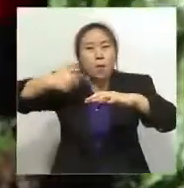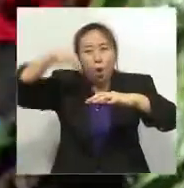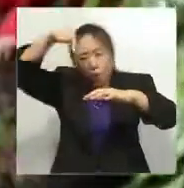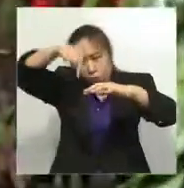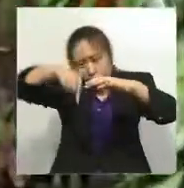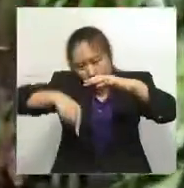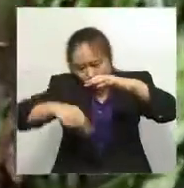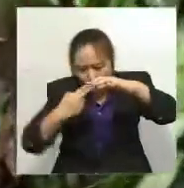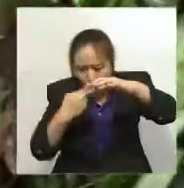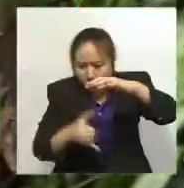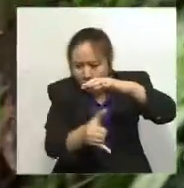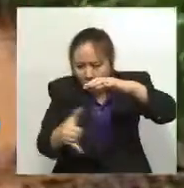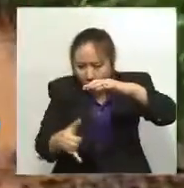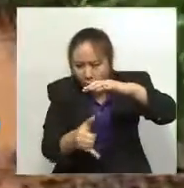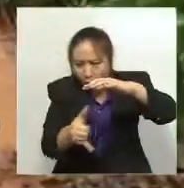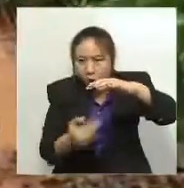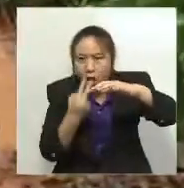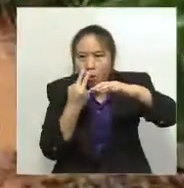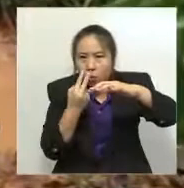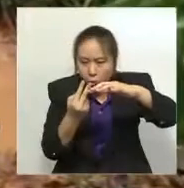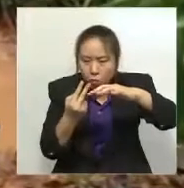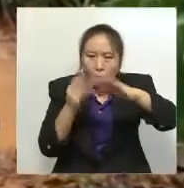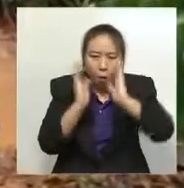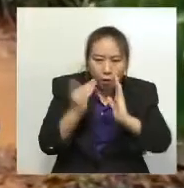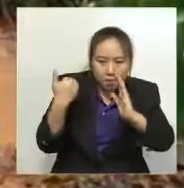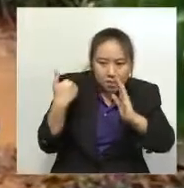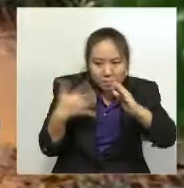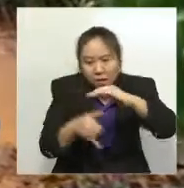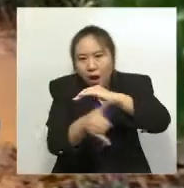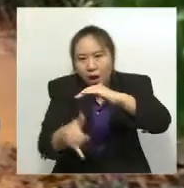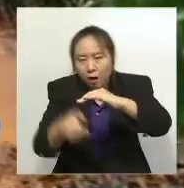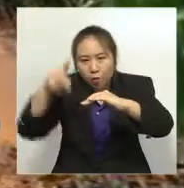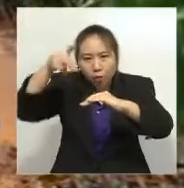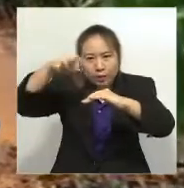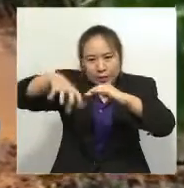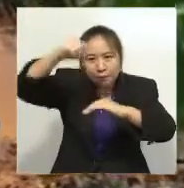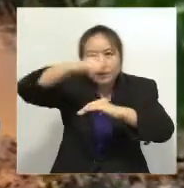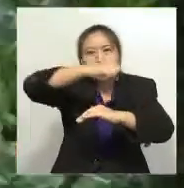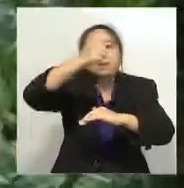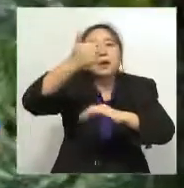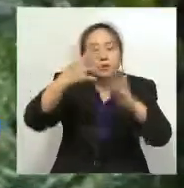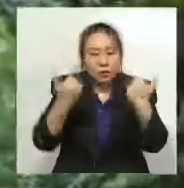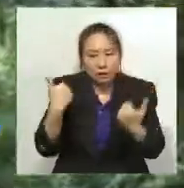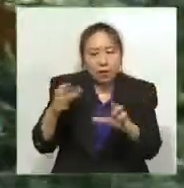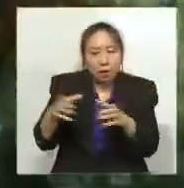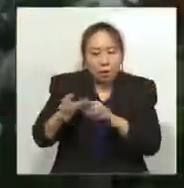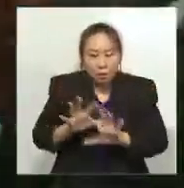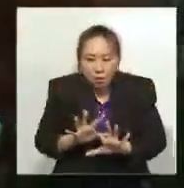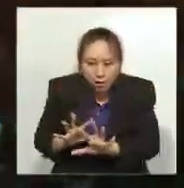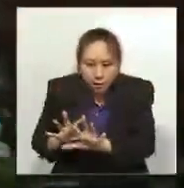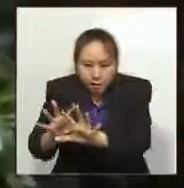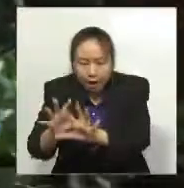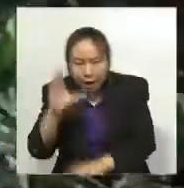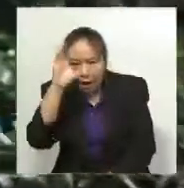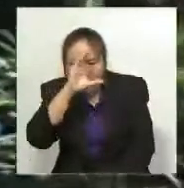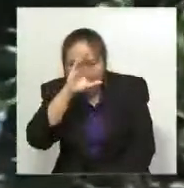ตรเพื่อดูถึงความเคลื่อนไหวของสิ่งมีชีวิตใต้ผนังถ้ำนอกจากนี้ยังมีชุดลาดตระเวนเพื่อค้นหาร่องหรือว่าช่องโ